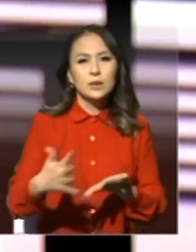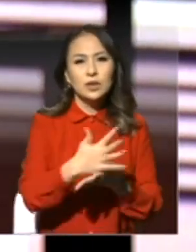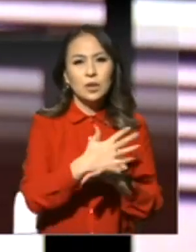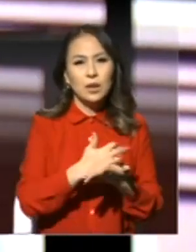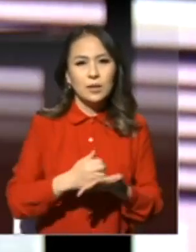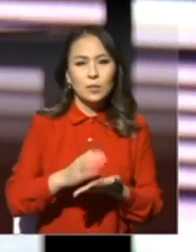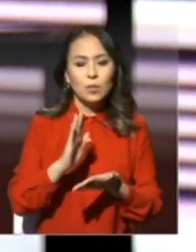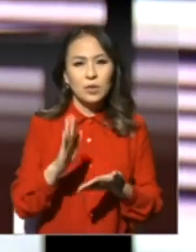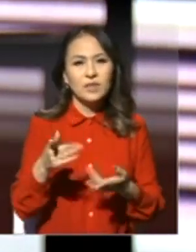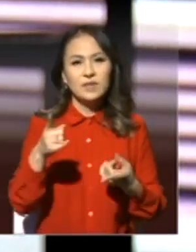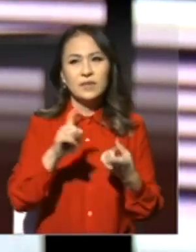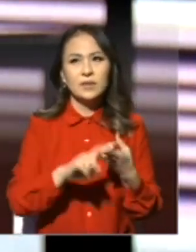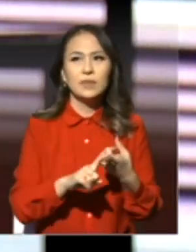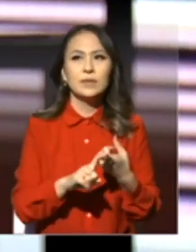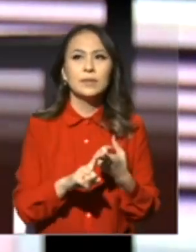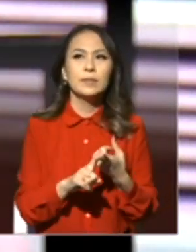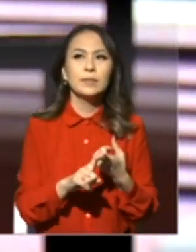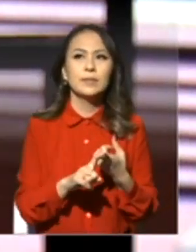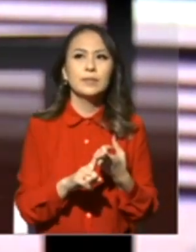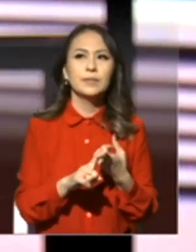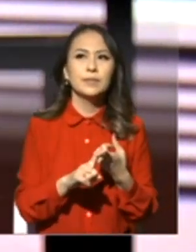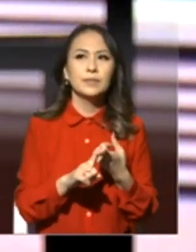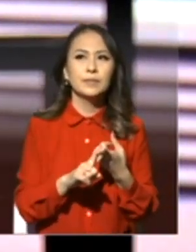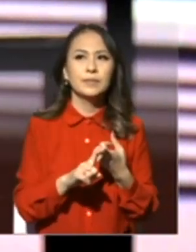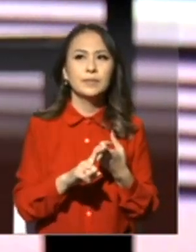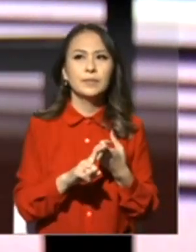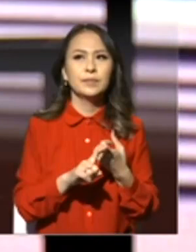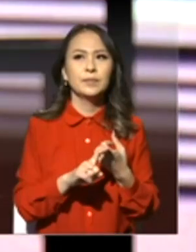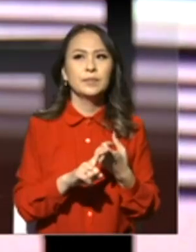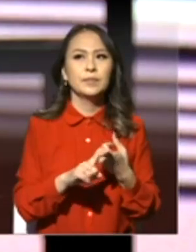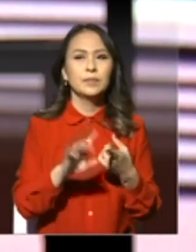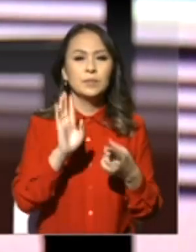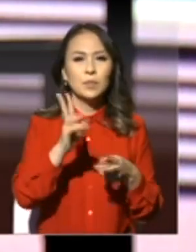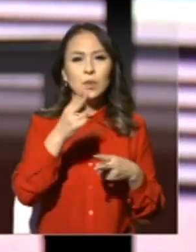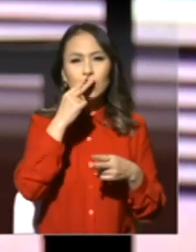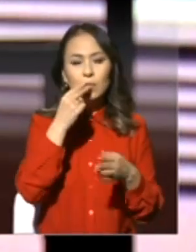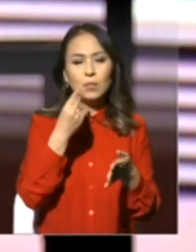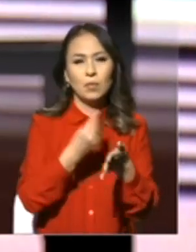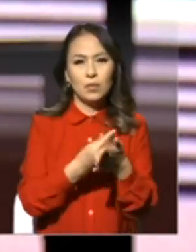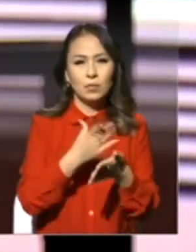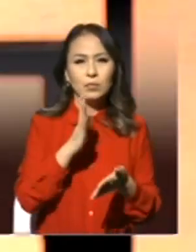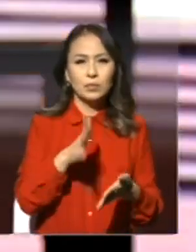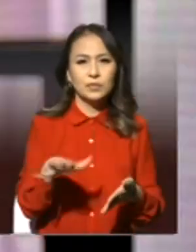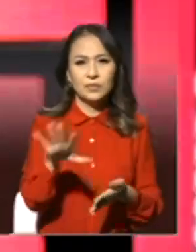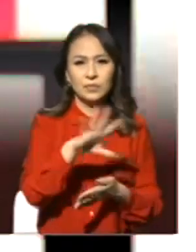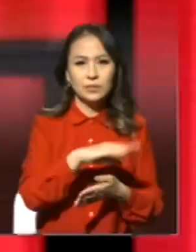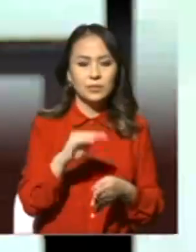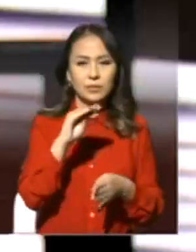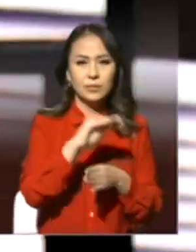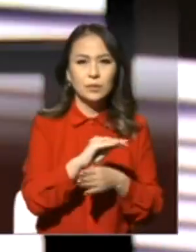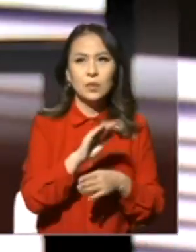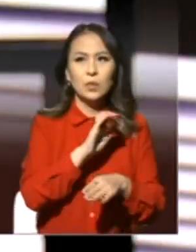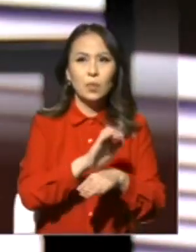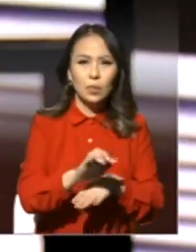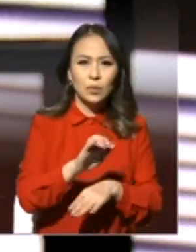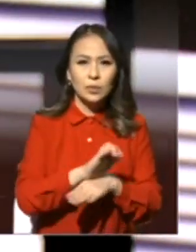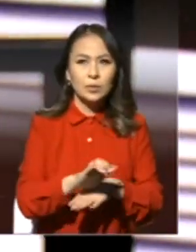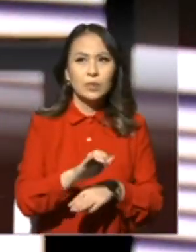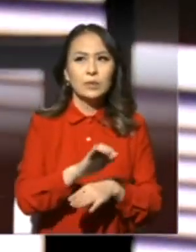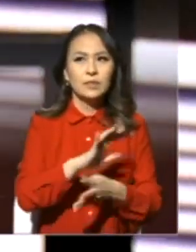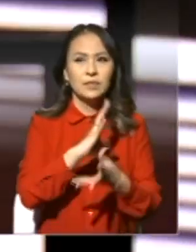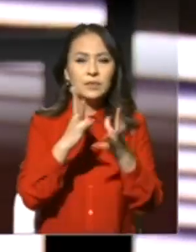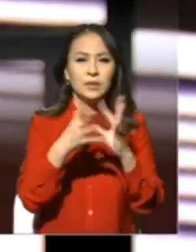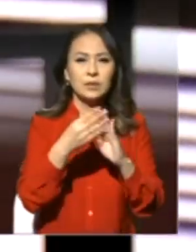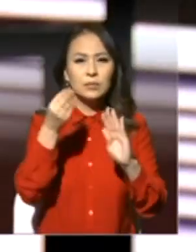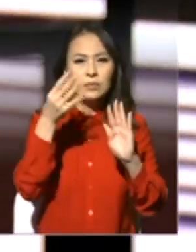сияқты. Міне сол кезде осы азық-түліктің бағасына міндетті түрде әсер етеді. Өйткен себебі бүкіл жаңағы өнімді өндіруге кеткен